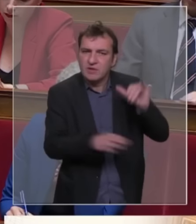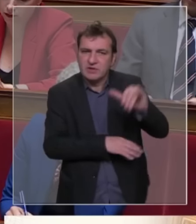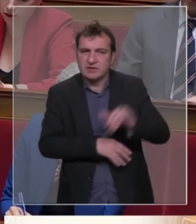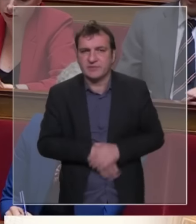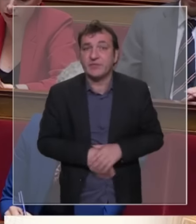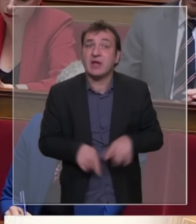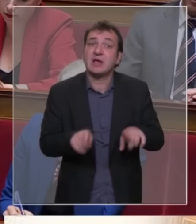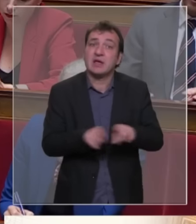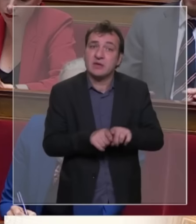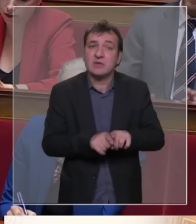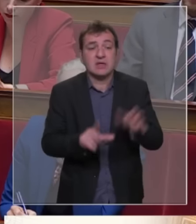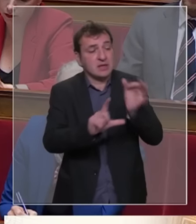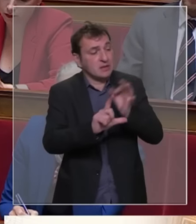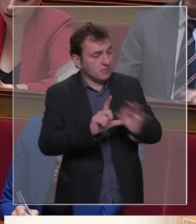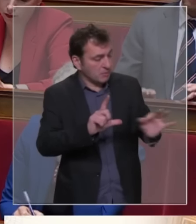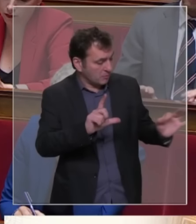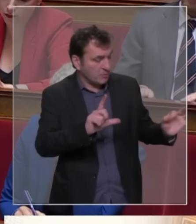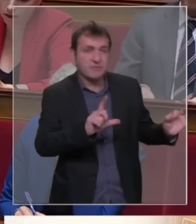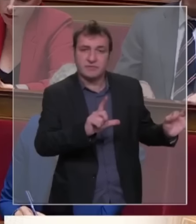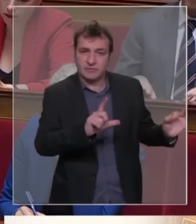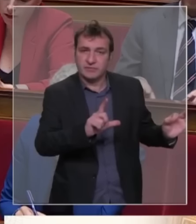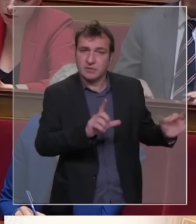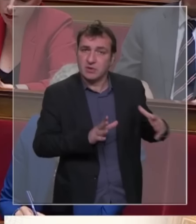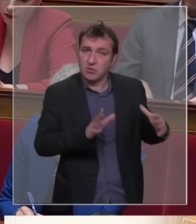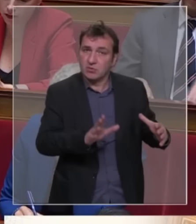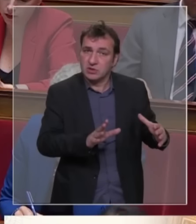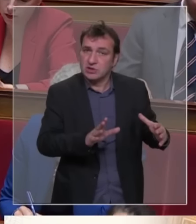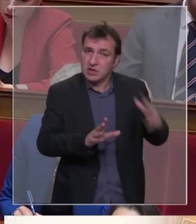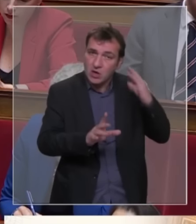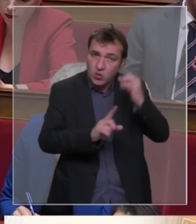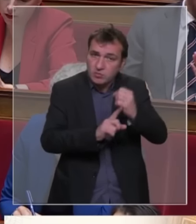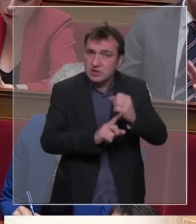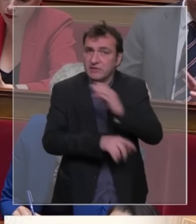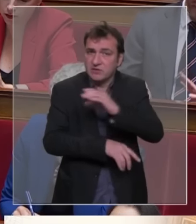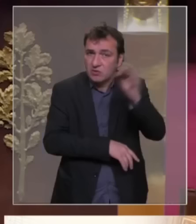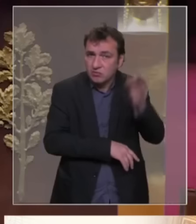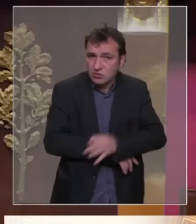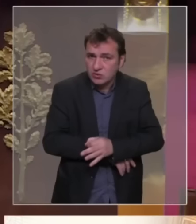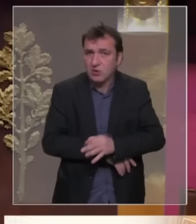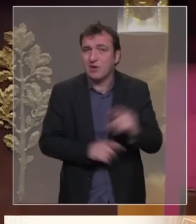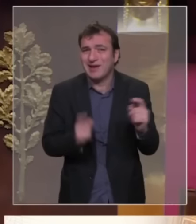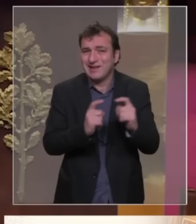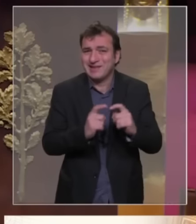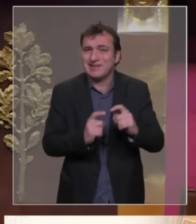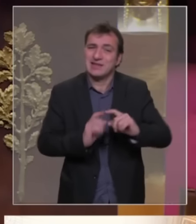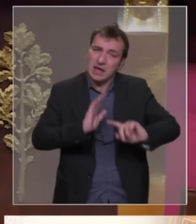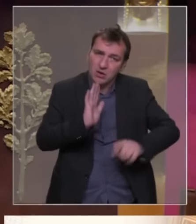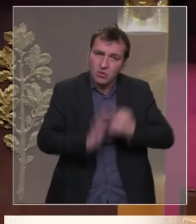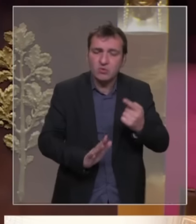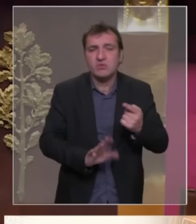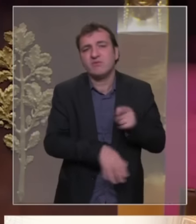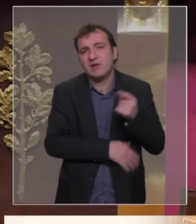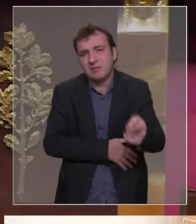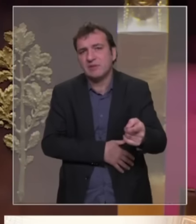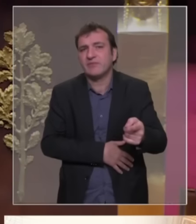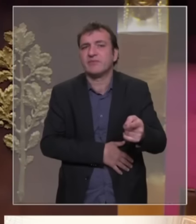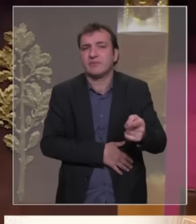Outre-mer, qui sont engagés vers un objectif de 100% d'électricité renouvelable en 2030, seront développés